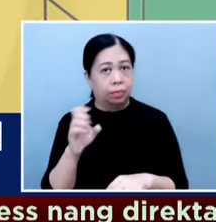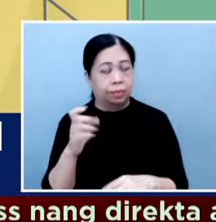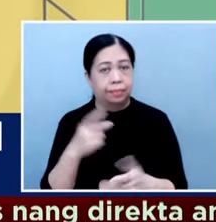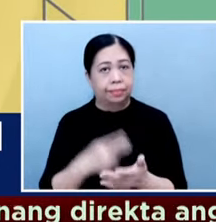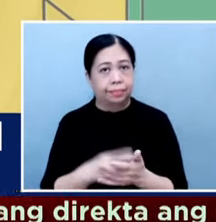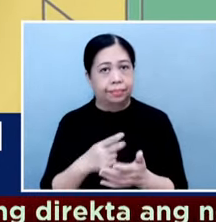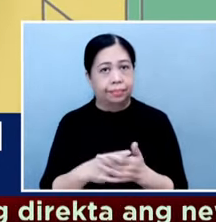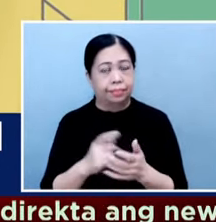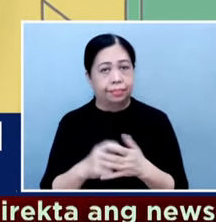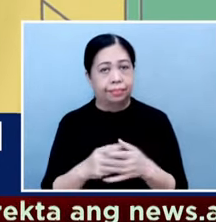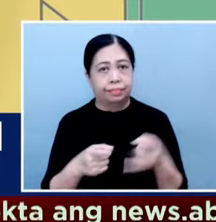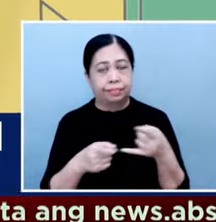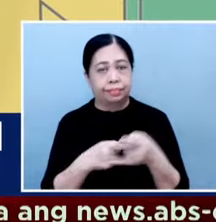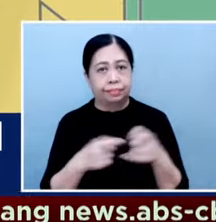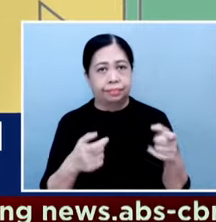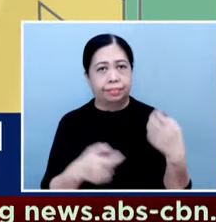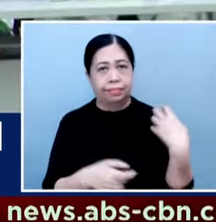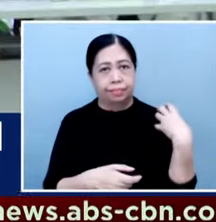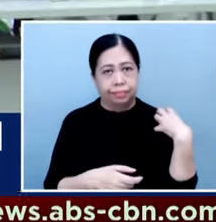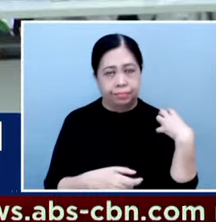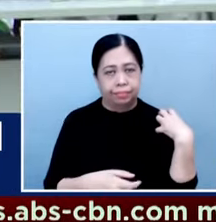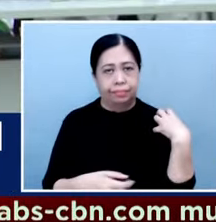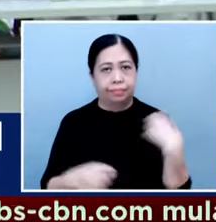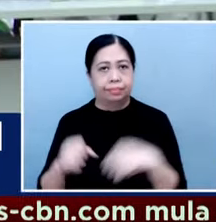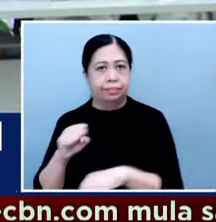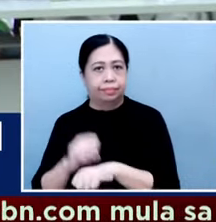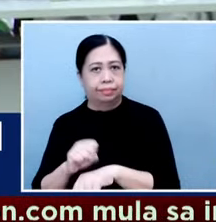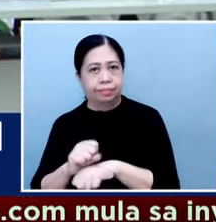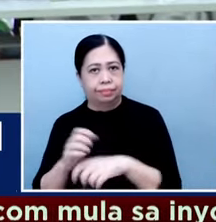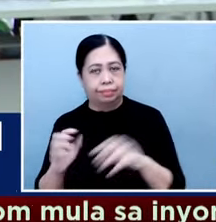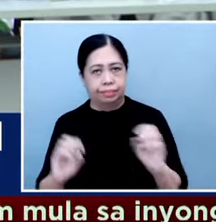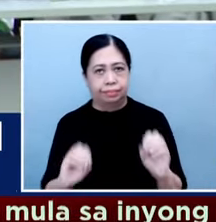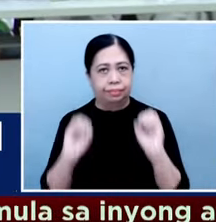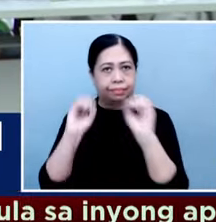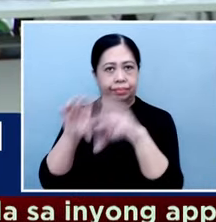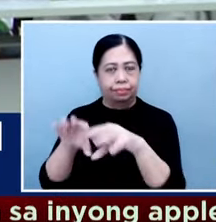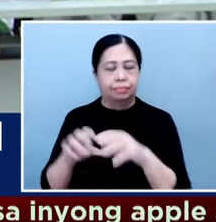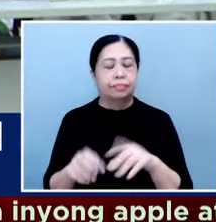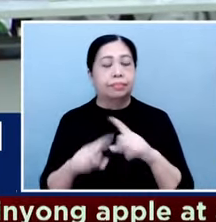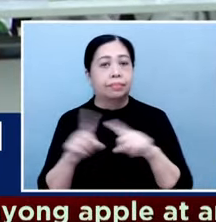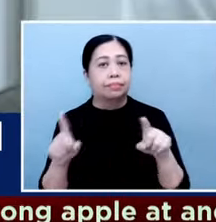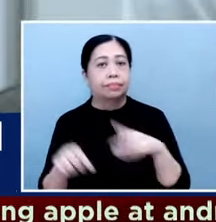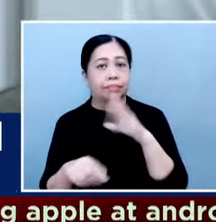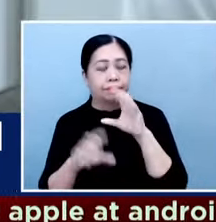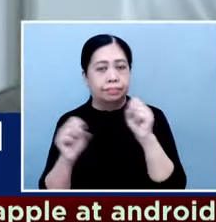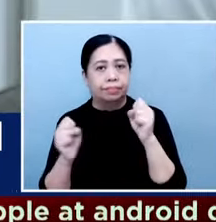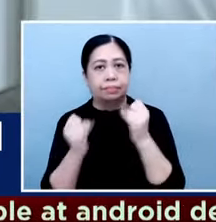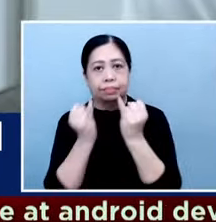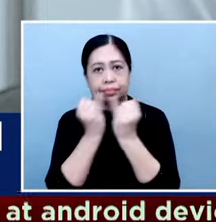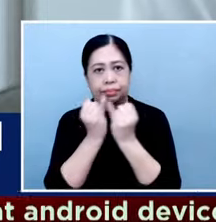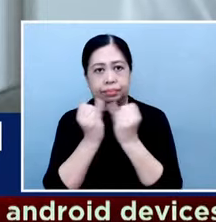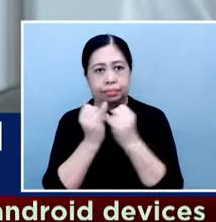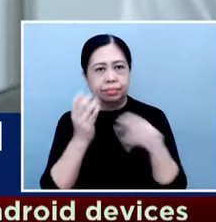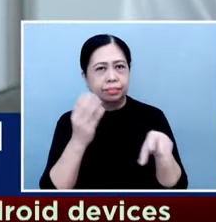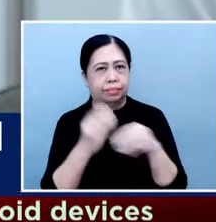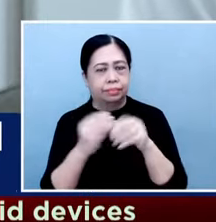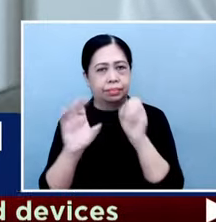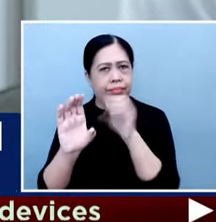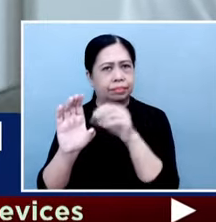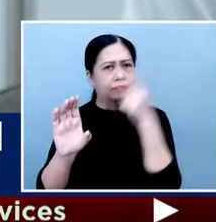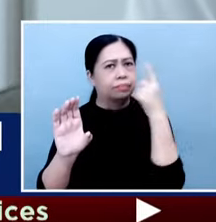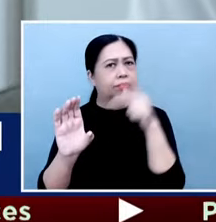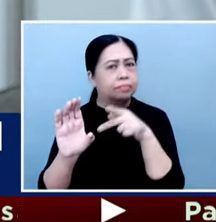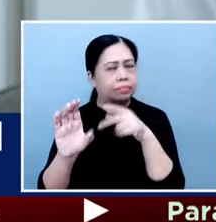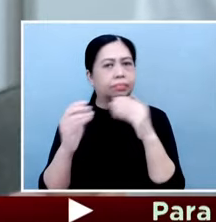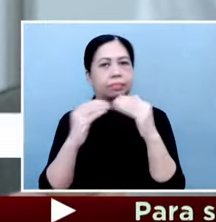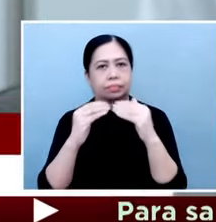na paghahatian ng employee at employer. Pero sabi ni PhilHealth President Emmanuel Ledesma, ang dagdag kontribusyon